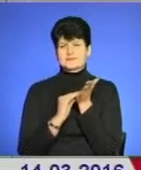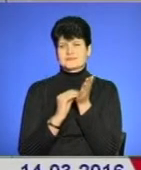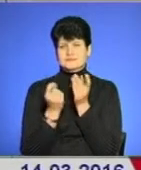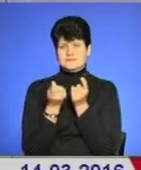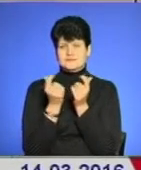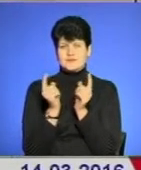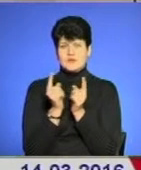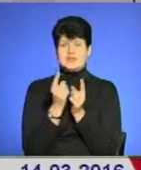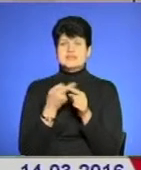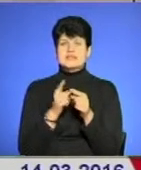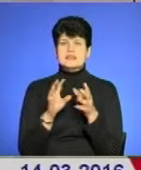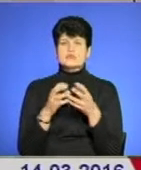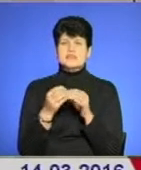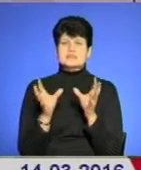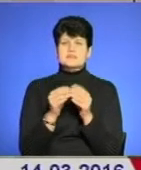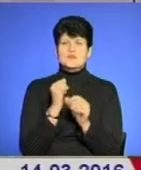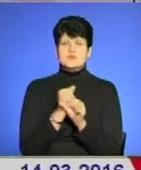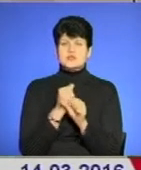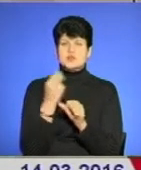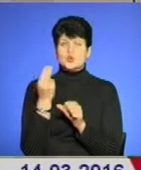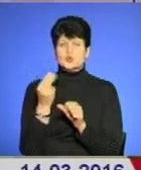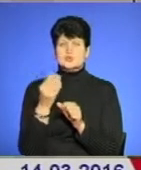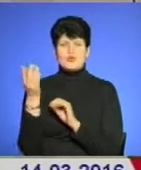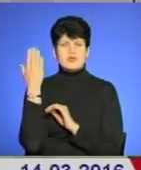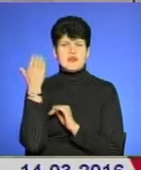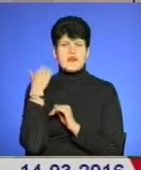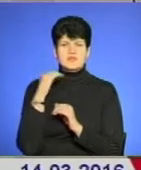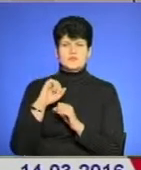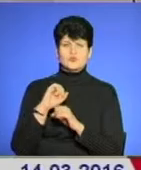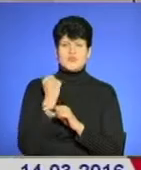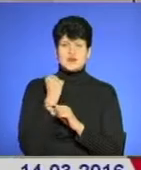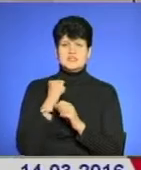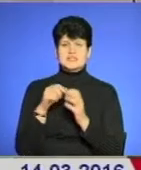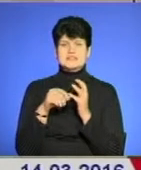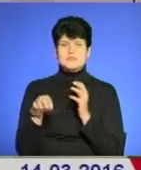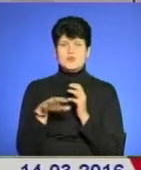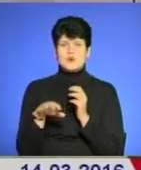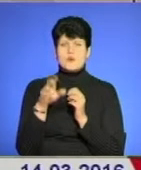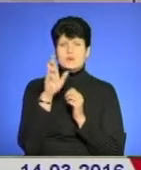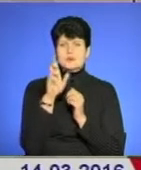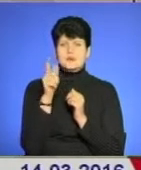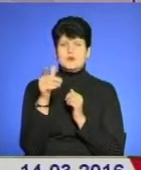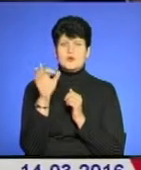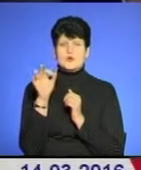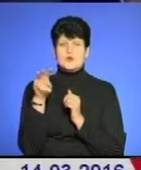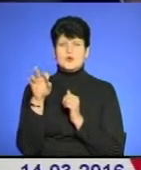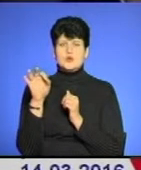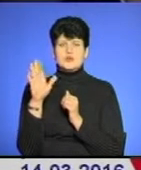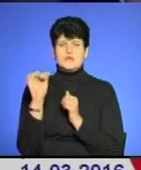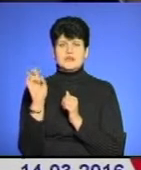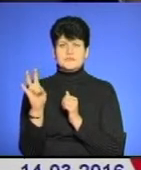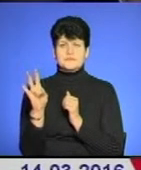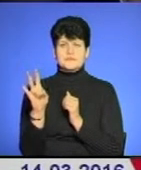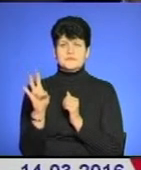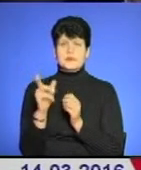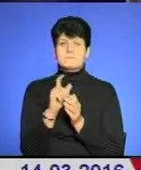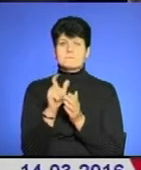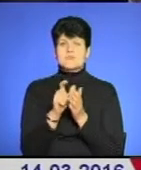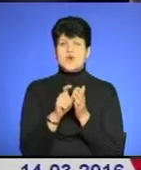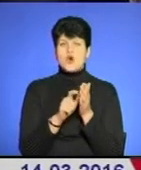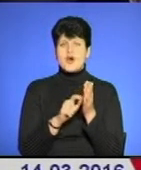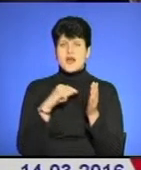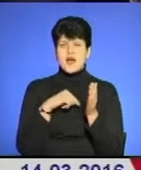Це результат співпраці художника з його давнім товаришем і земляком Богданом Головином. Звичайно, що біографія,